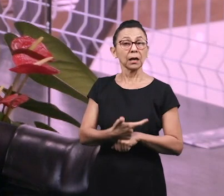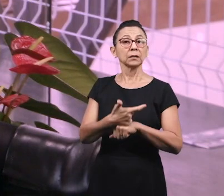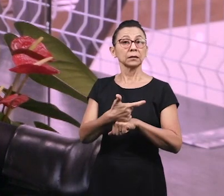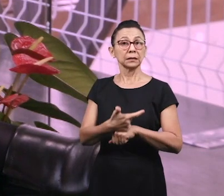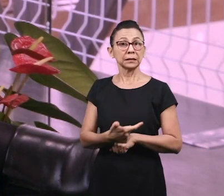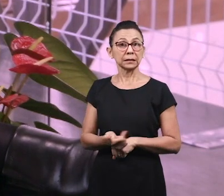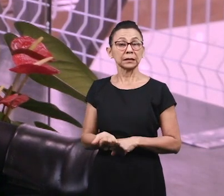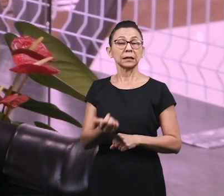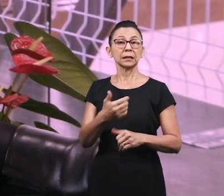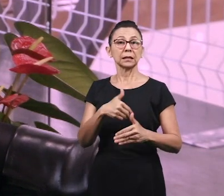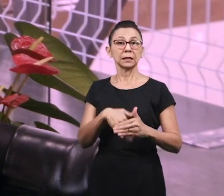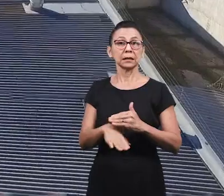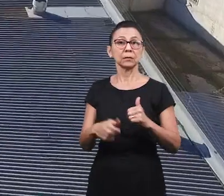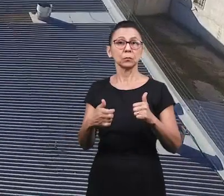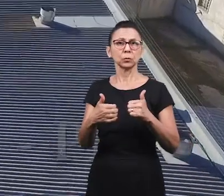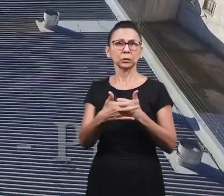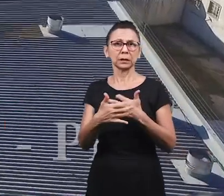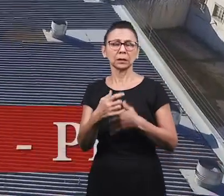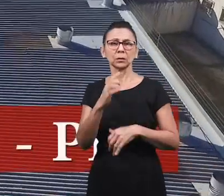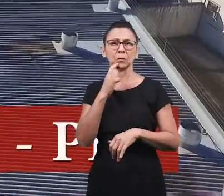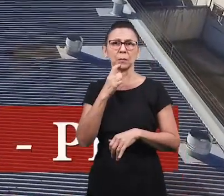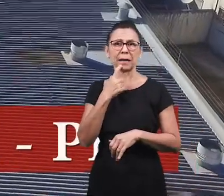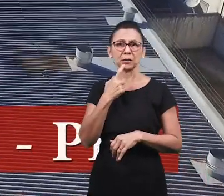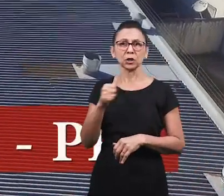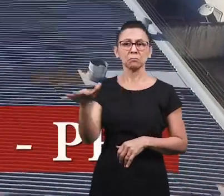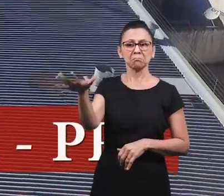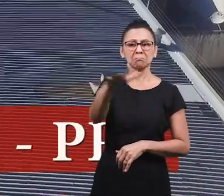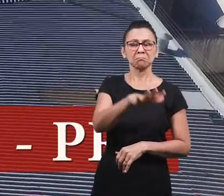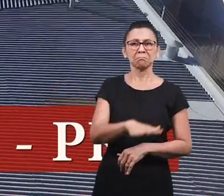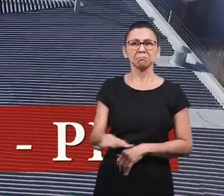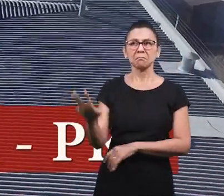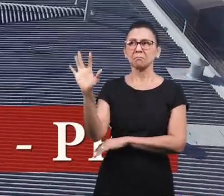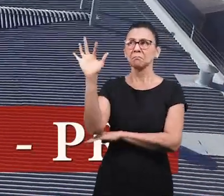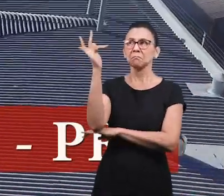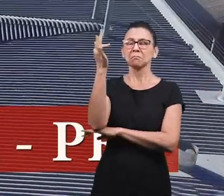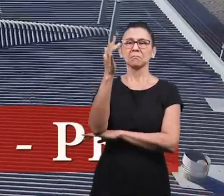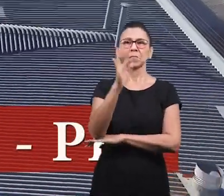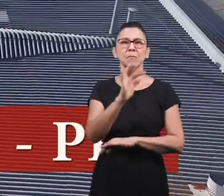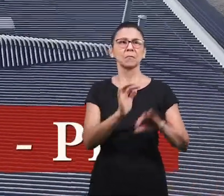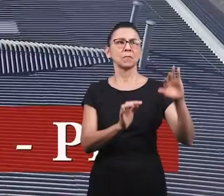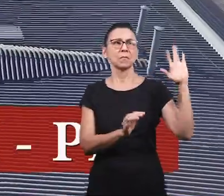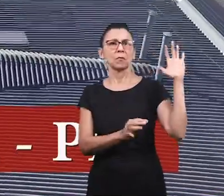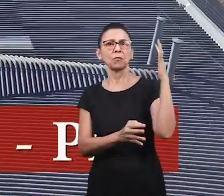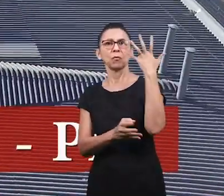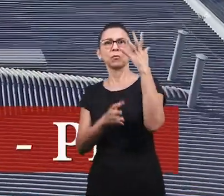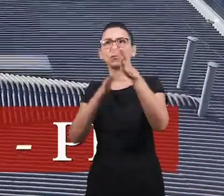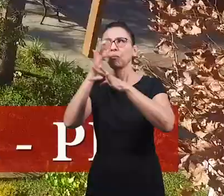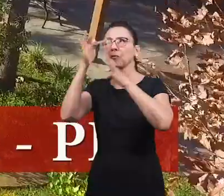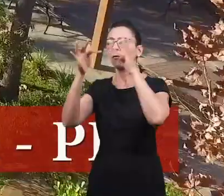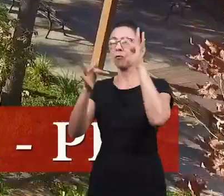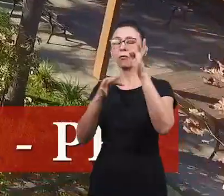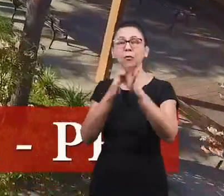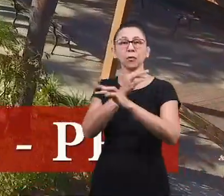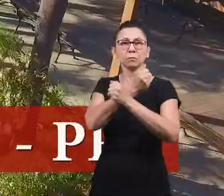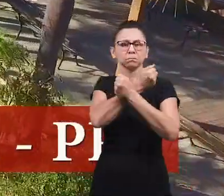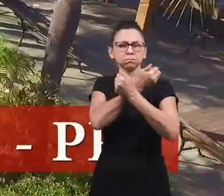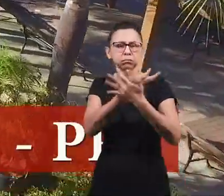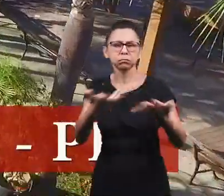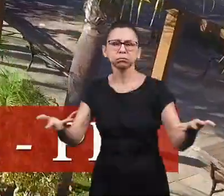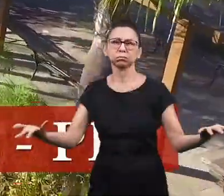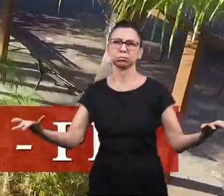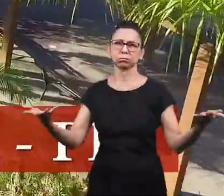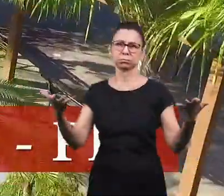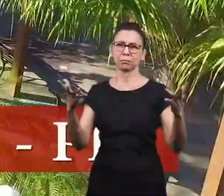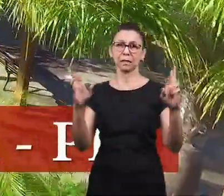dans une région urbaine, le Manaïm de Curitiba, c'est un bel espace de jardin et paysagisme qui